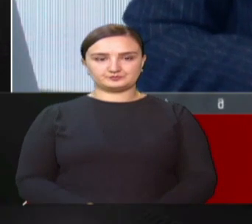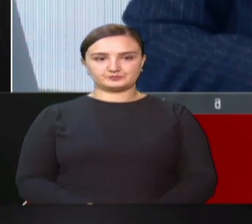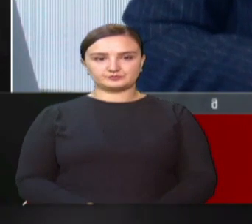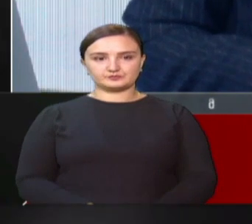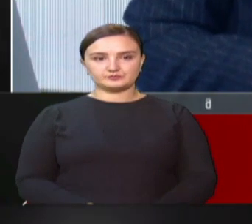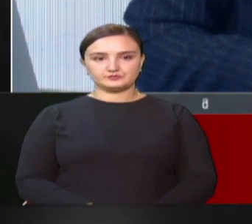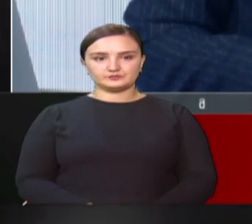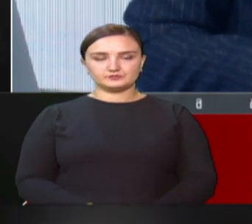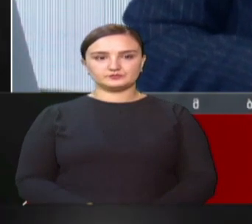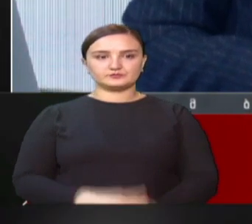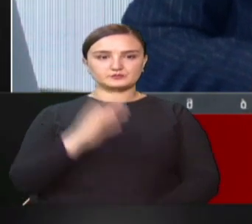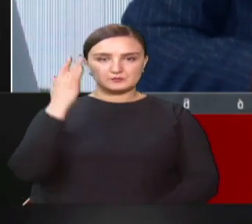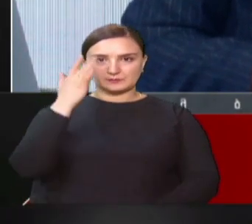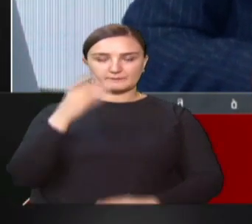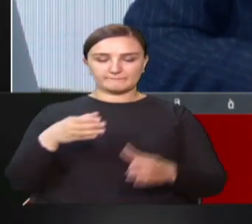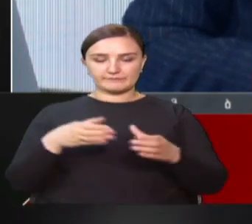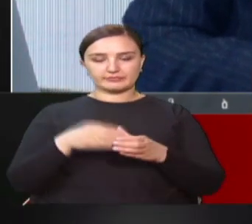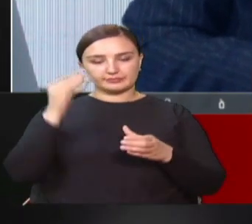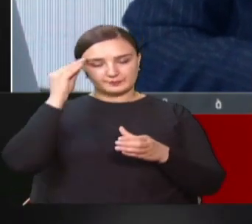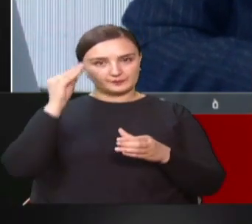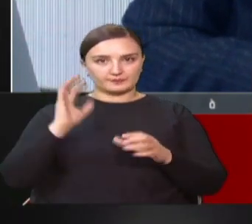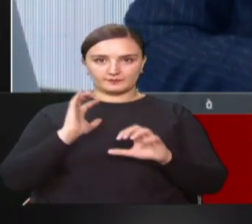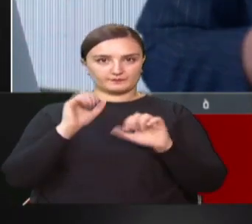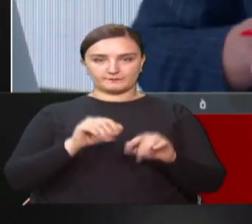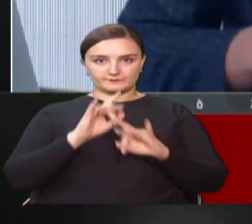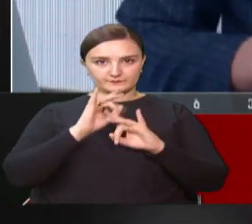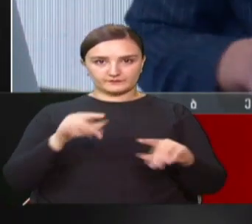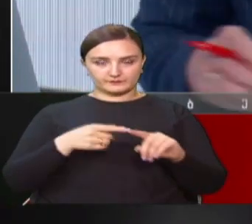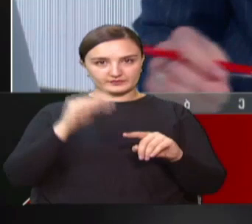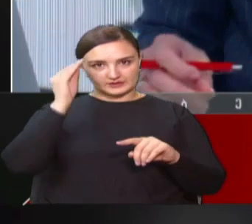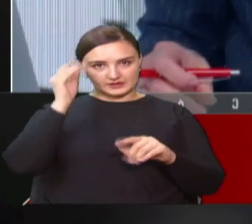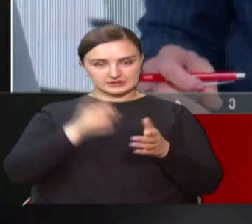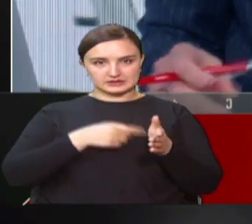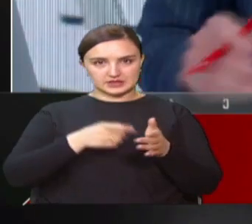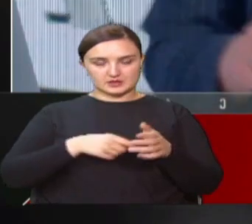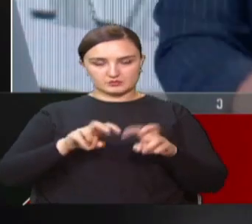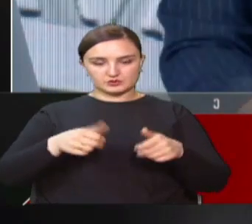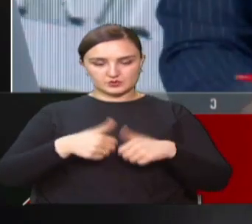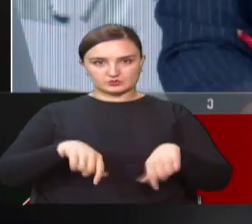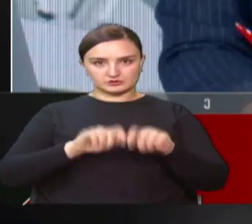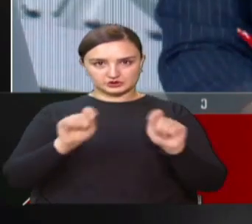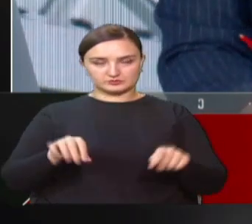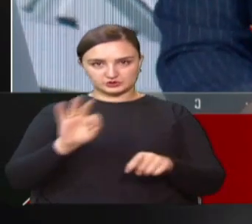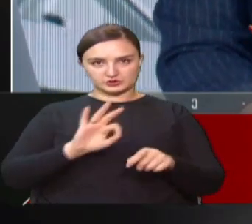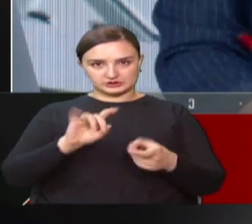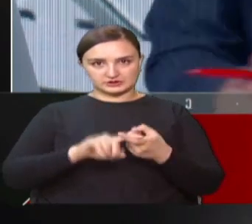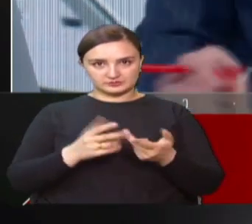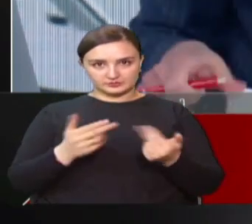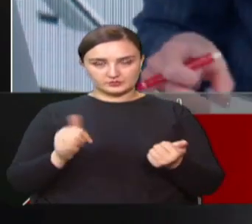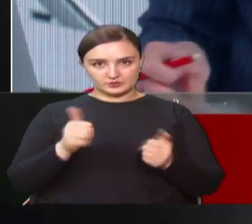ანუ მართველი გუნდის პოსი არის, რომ არ დაუჭერთ მხარს ამ ინიციატივას საგამოძიებო კომისიის შექმნის შესახებ, ხომ, როგორც